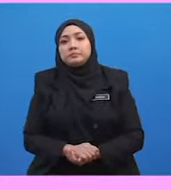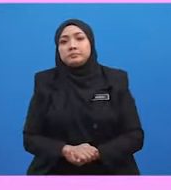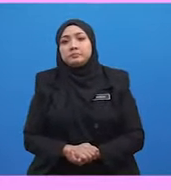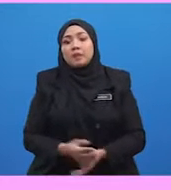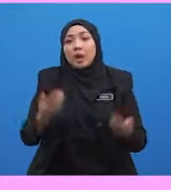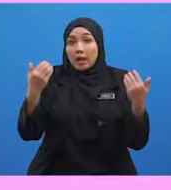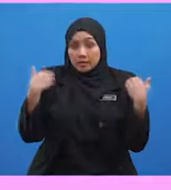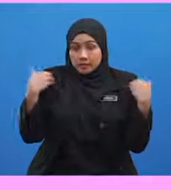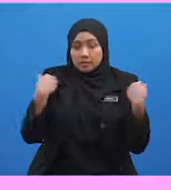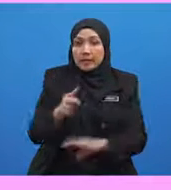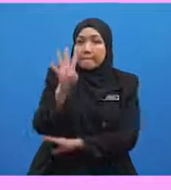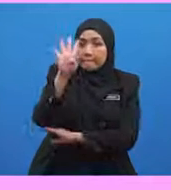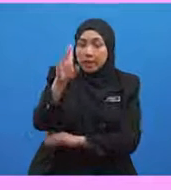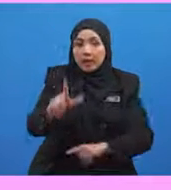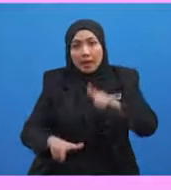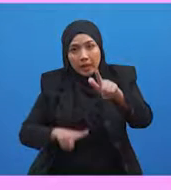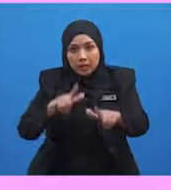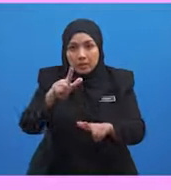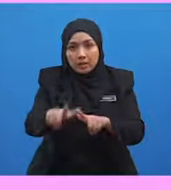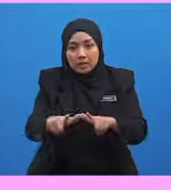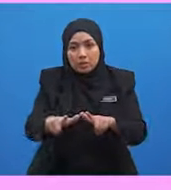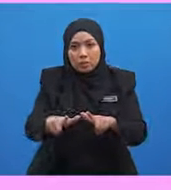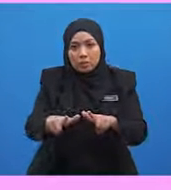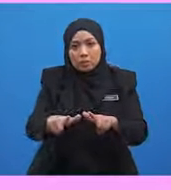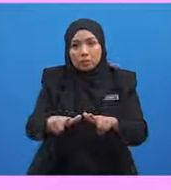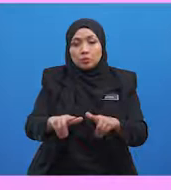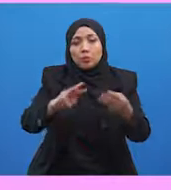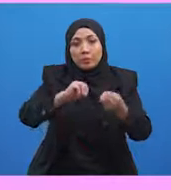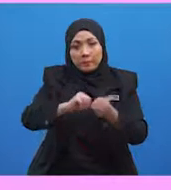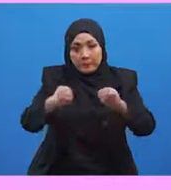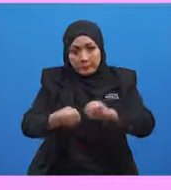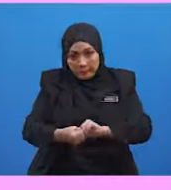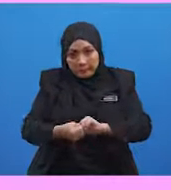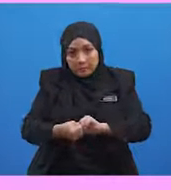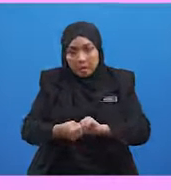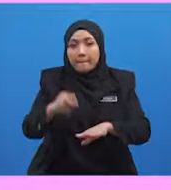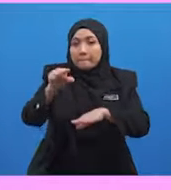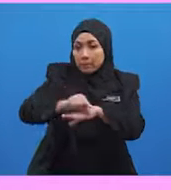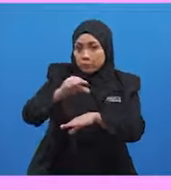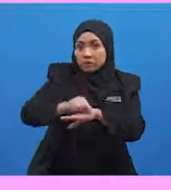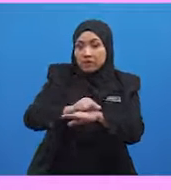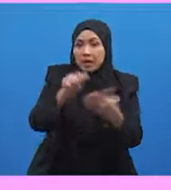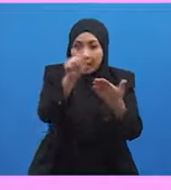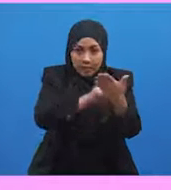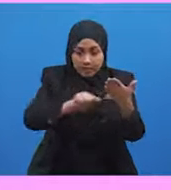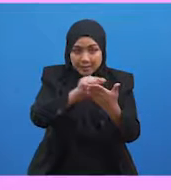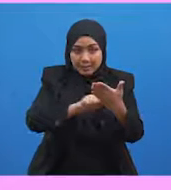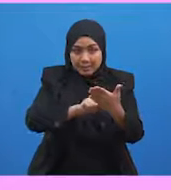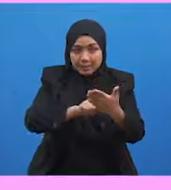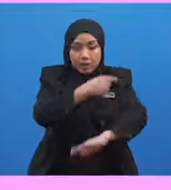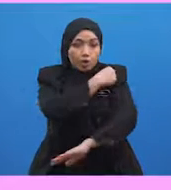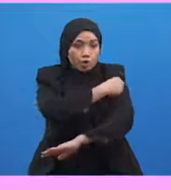Terdapat empat langkah menyelesaikan masalah menggunakan